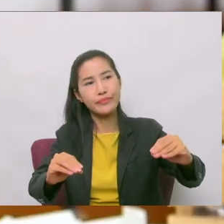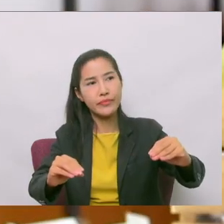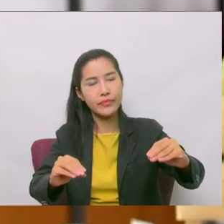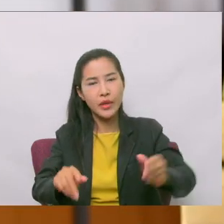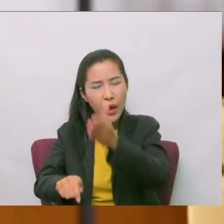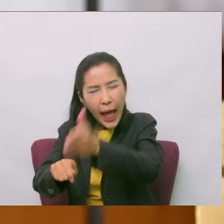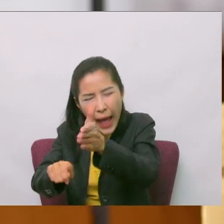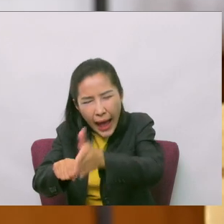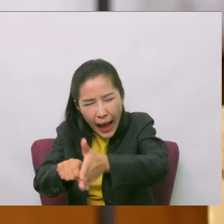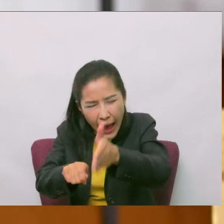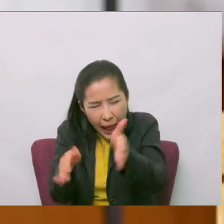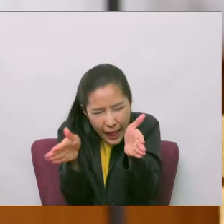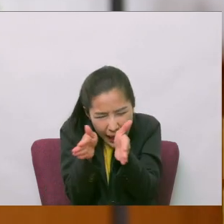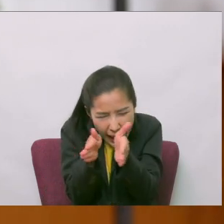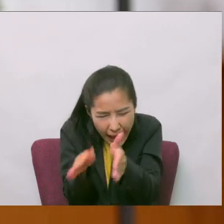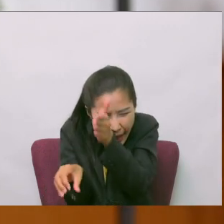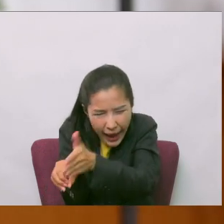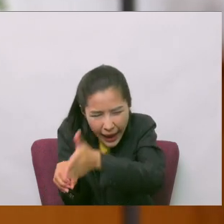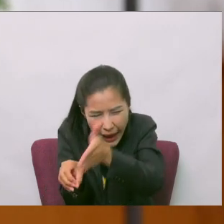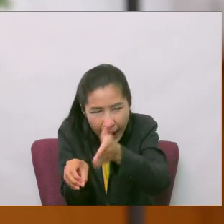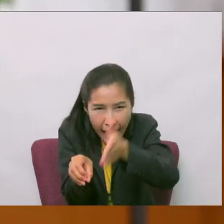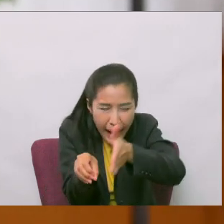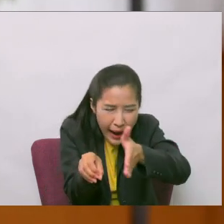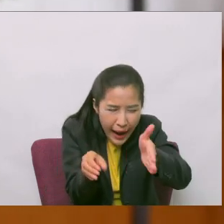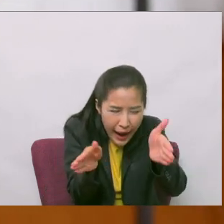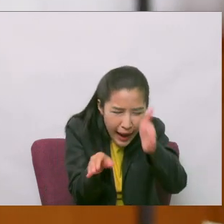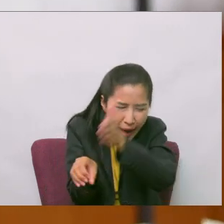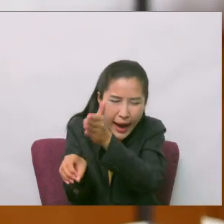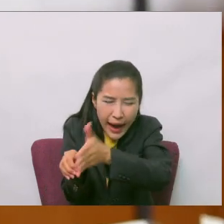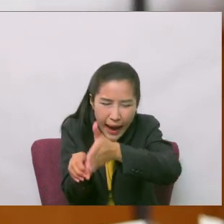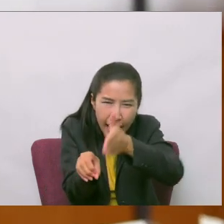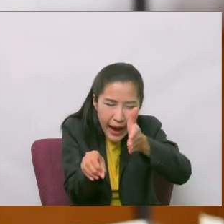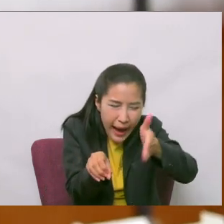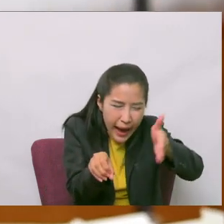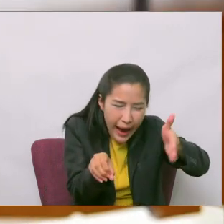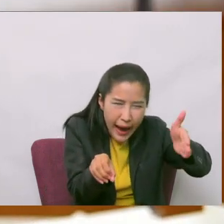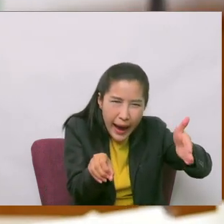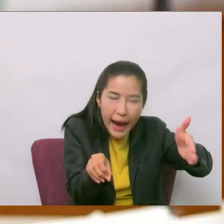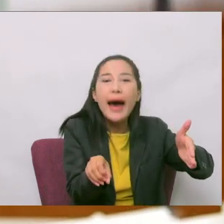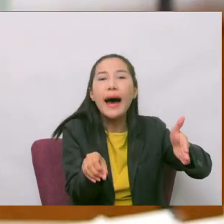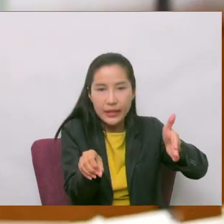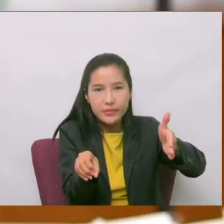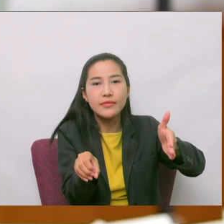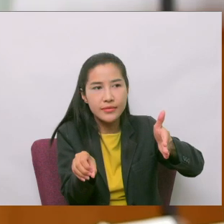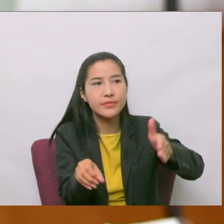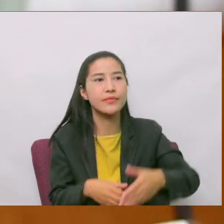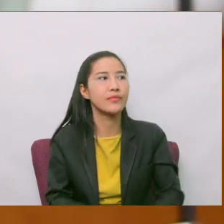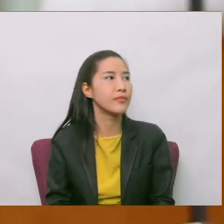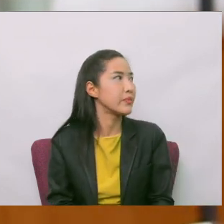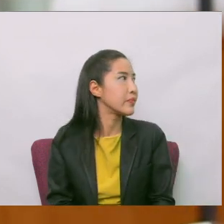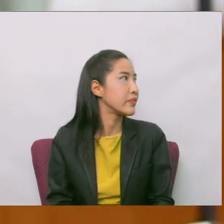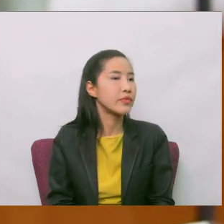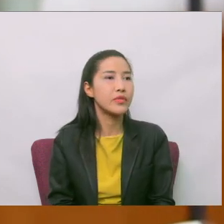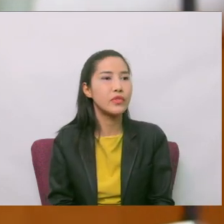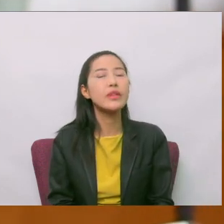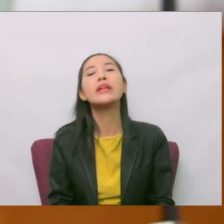ในเรื่องของตัวยาก็จะออกมาได้ง่ายแล้วก็ได้มากขึ้นเนาะนะคะอย่างกรณีของใบมะขามนะ